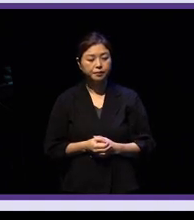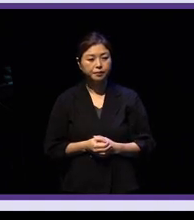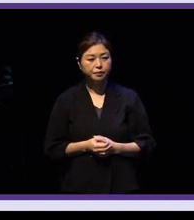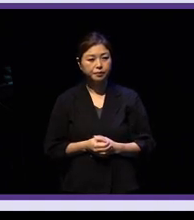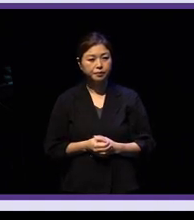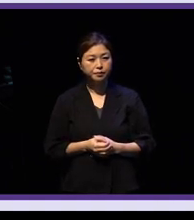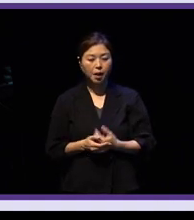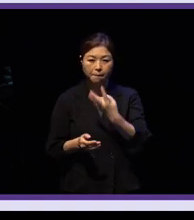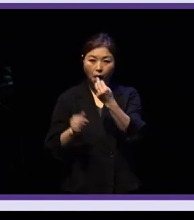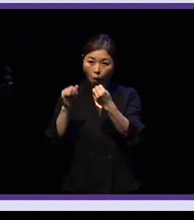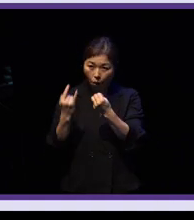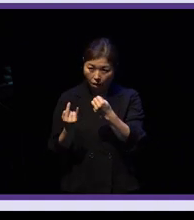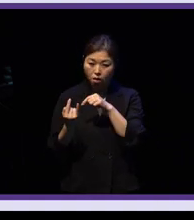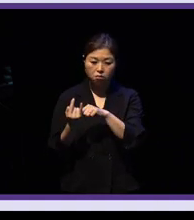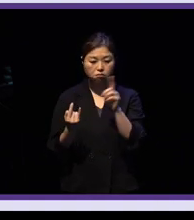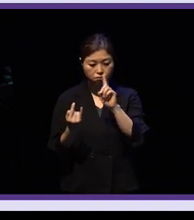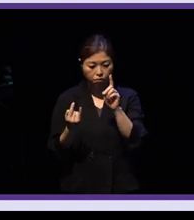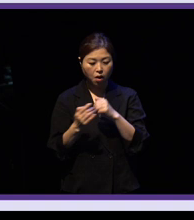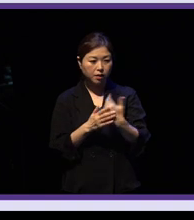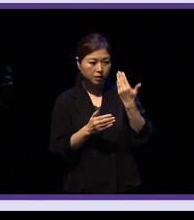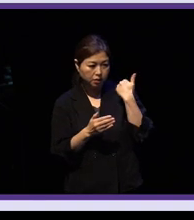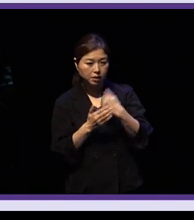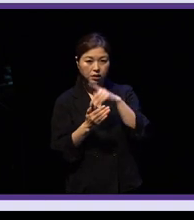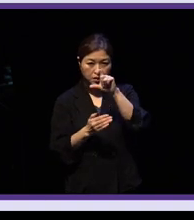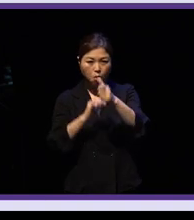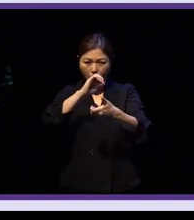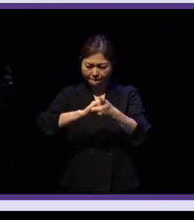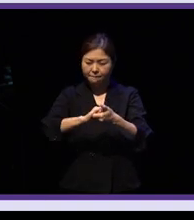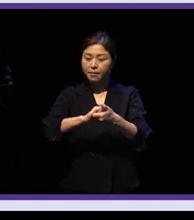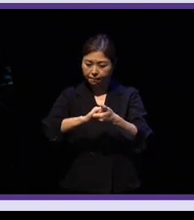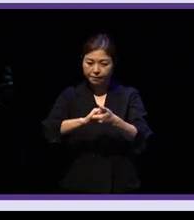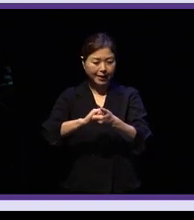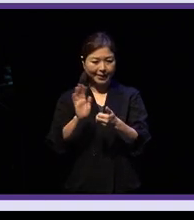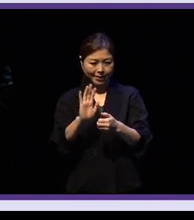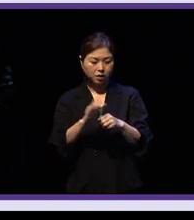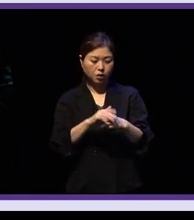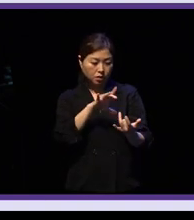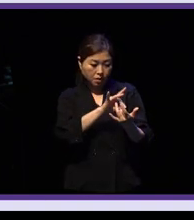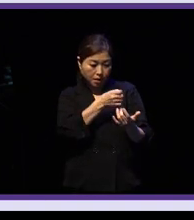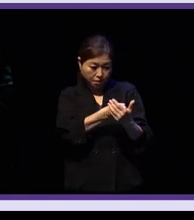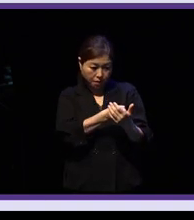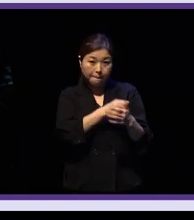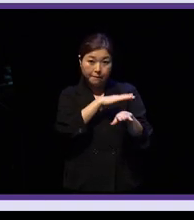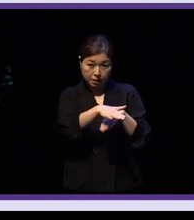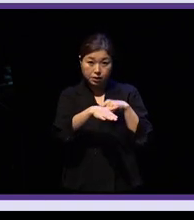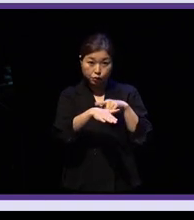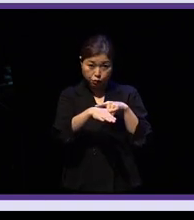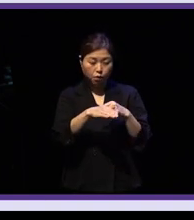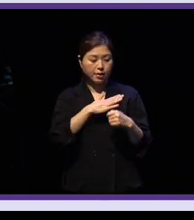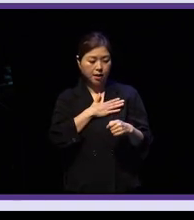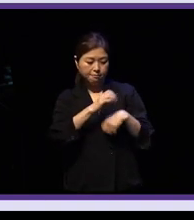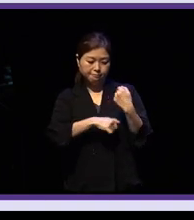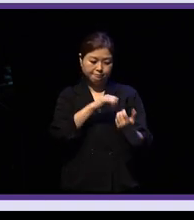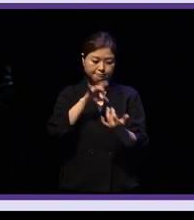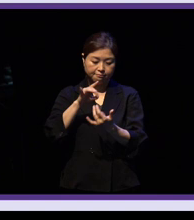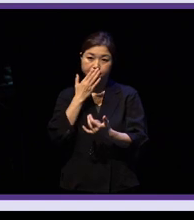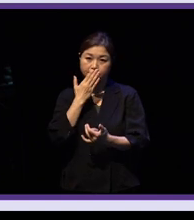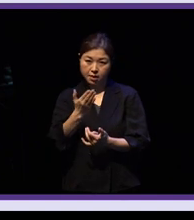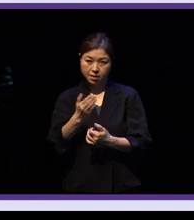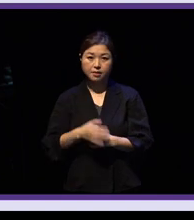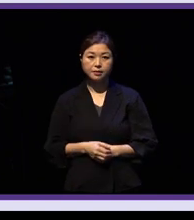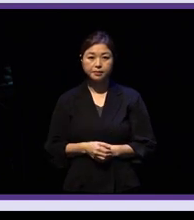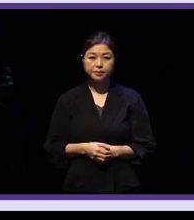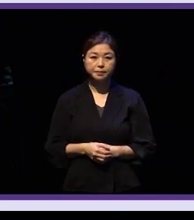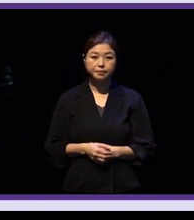회차 부분도 방금 말씀드렸다시피 기존에 1415에서 선택형까지 확장하는 그런 구조로 좀 바꿨다는 점